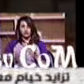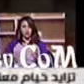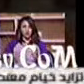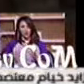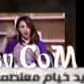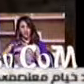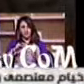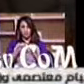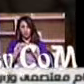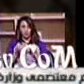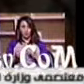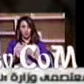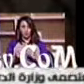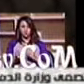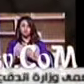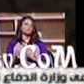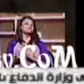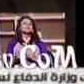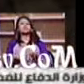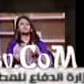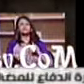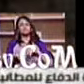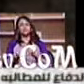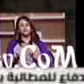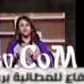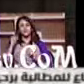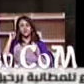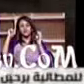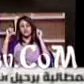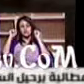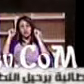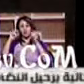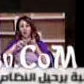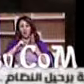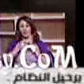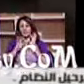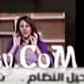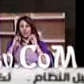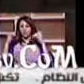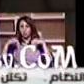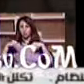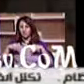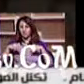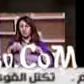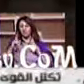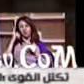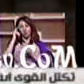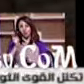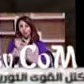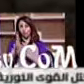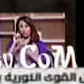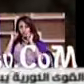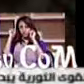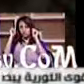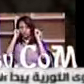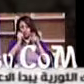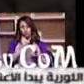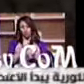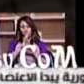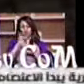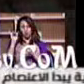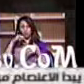30 يونيو ما هو الى تصحيح مسار الثوره بشكل سلمي ديمقراطي وطالب جماعه الاخوان